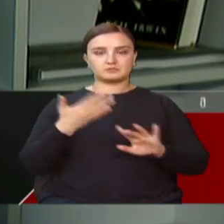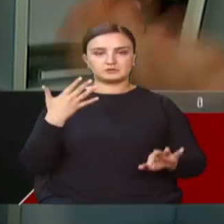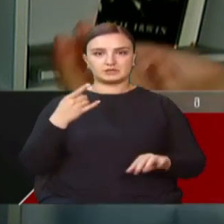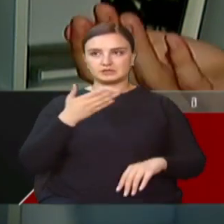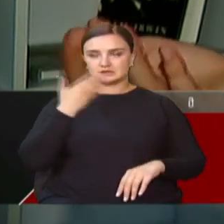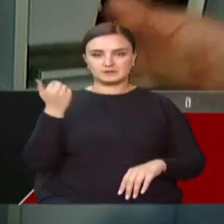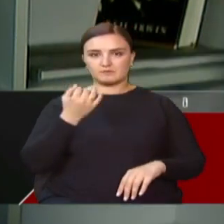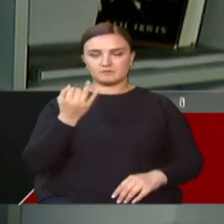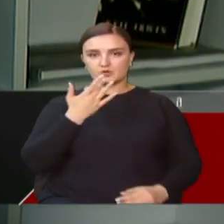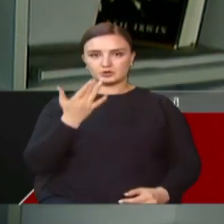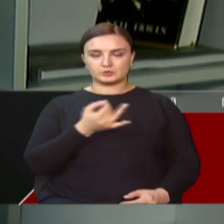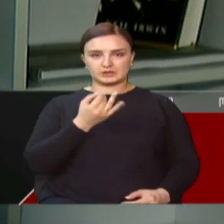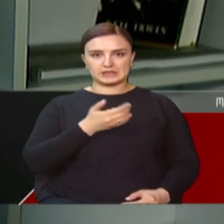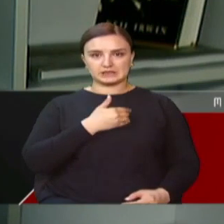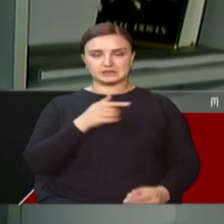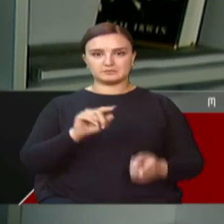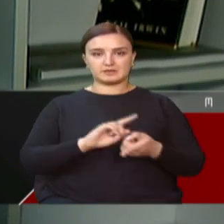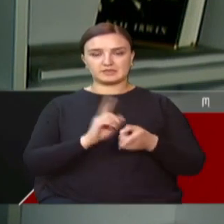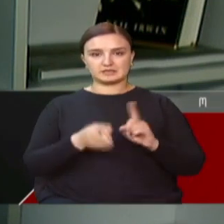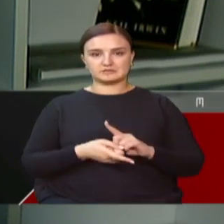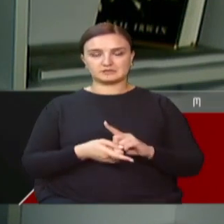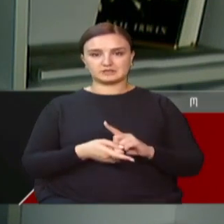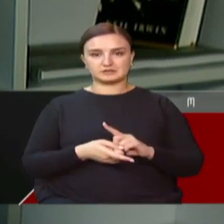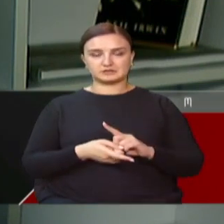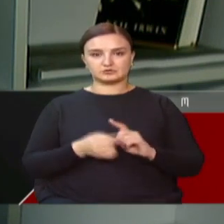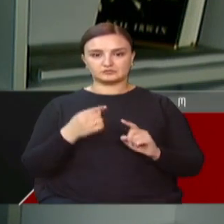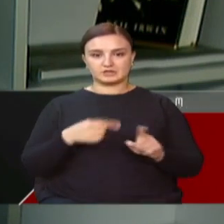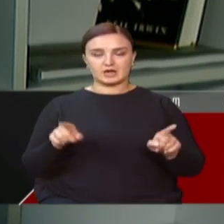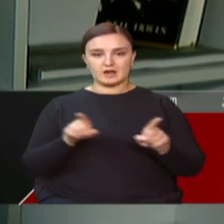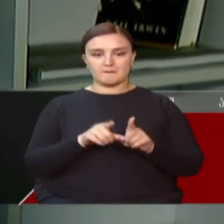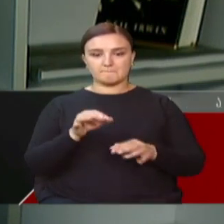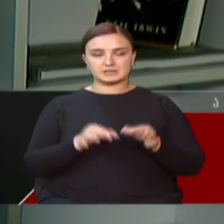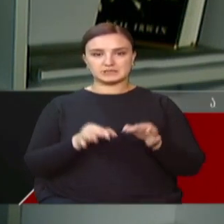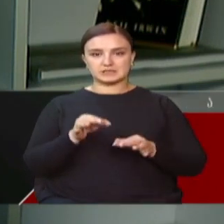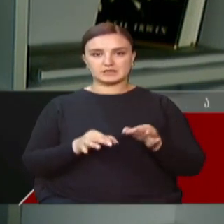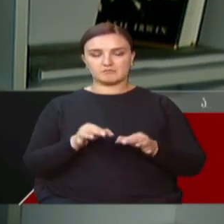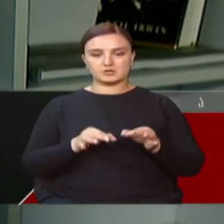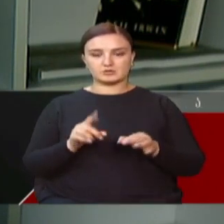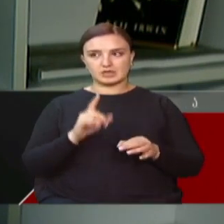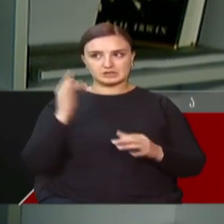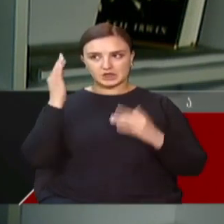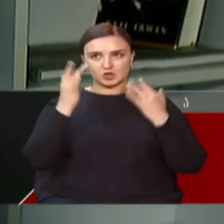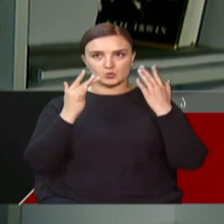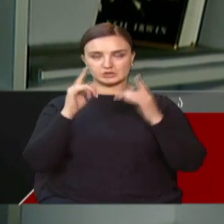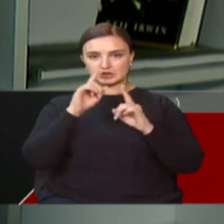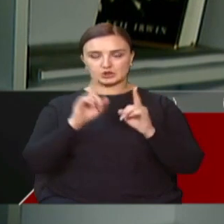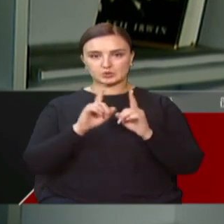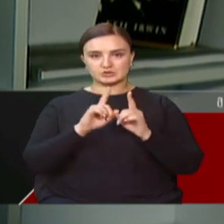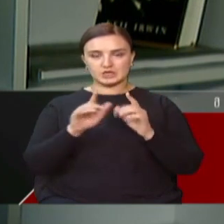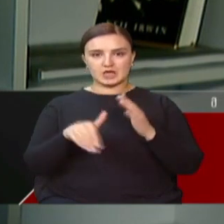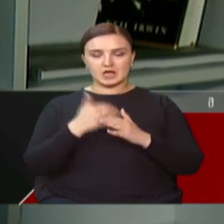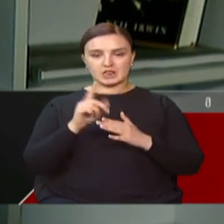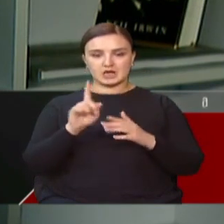arsebs politikuri dainteresoba da amis natslot ჩვენ ასეთი სასამართლოთი რაღაცა ილუზიებს ქნიდეთ რომ ახალ